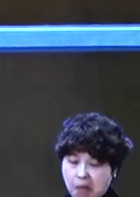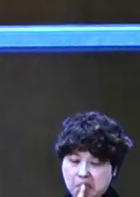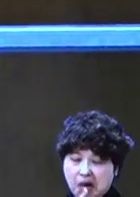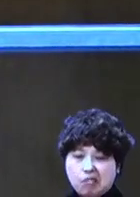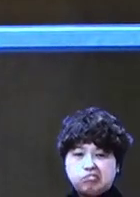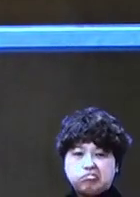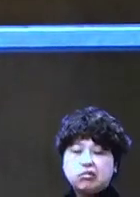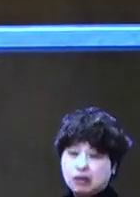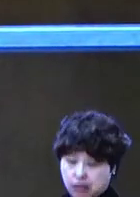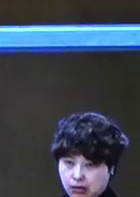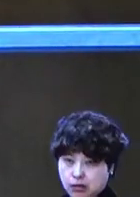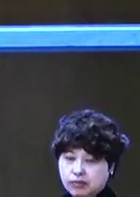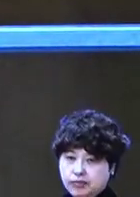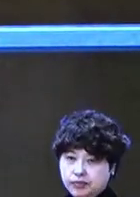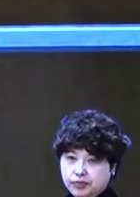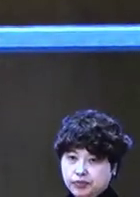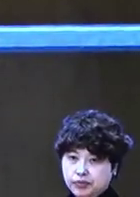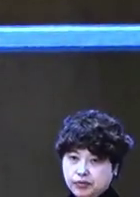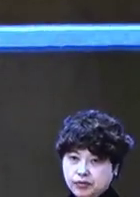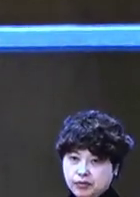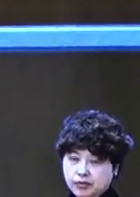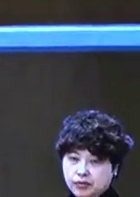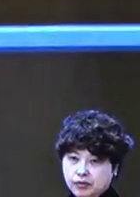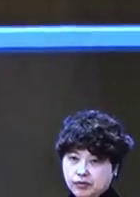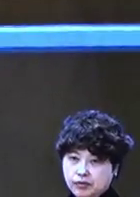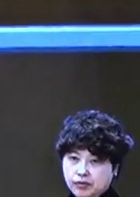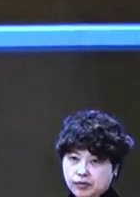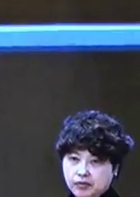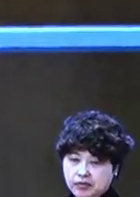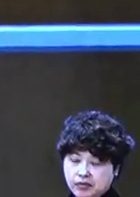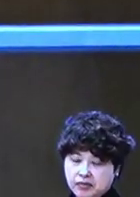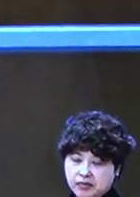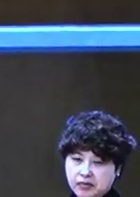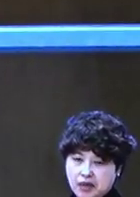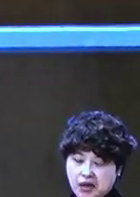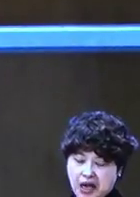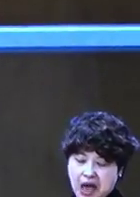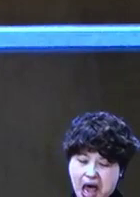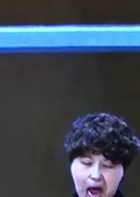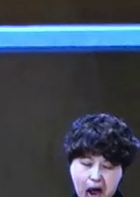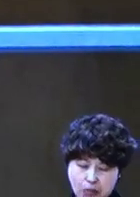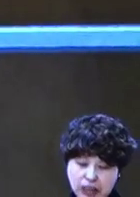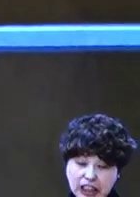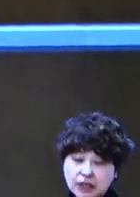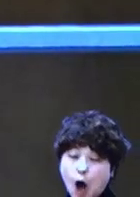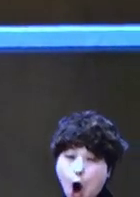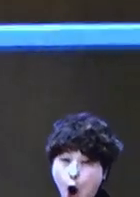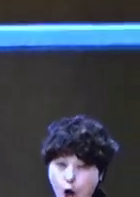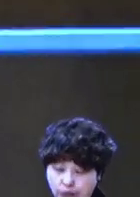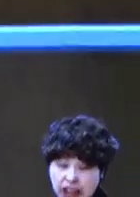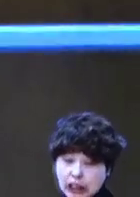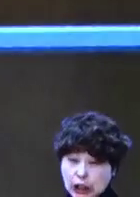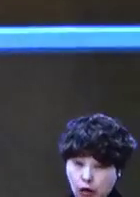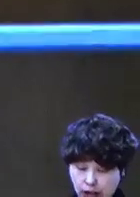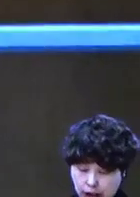불과하고 수레만 늘어난 빈껍데기 정책에 도민이 한숨은 깊어만다고